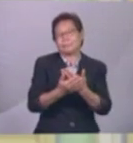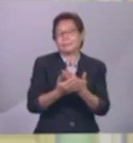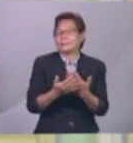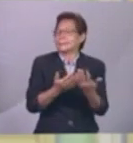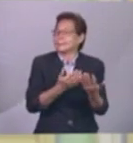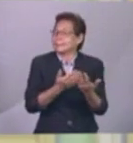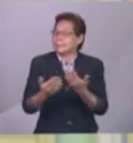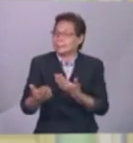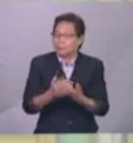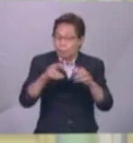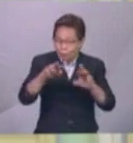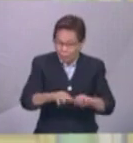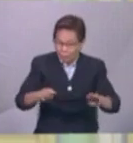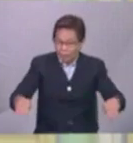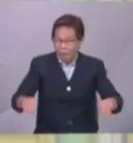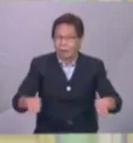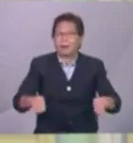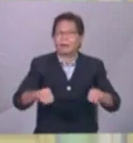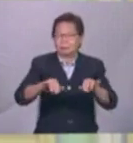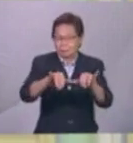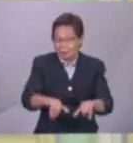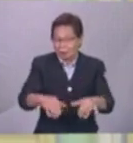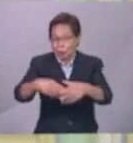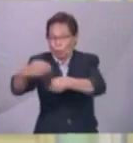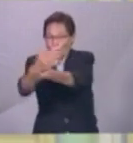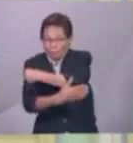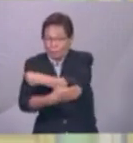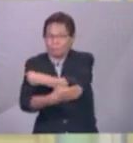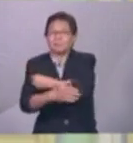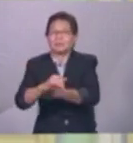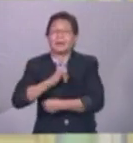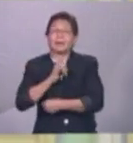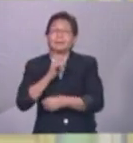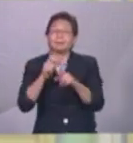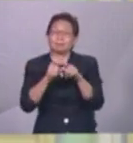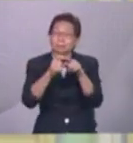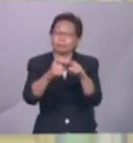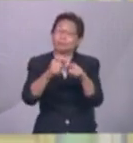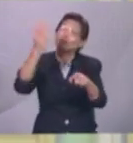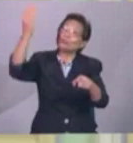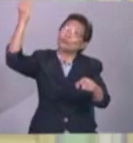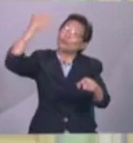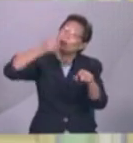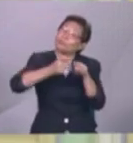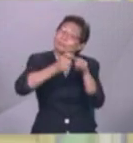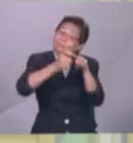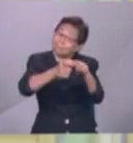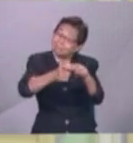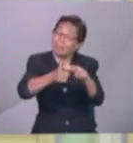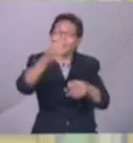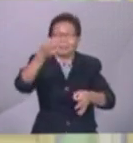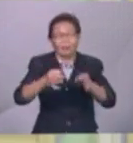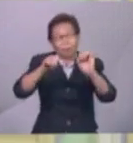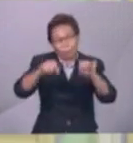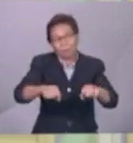kita yang berada diluar Gare seperti yang telah saya Sebutkan DVD dulu bahwa Kalau